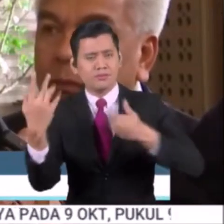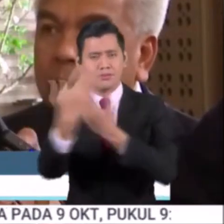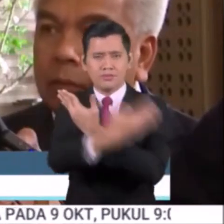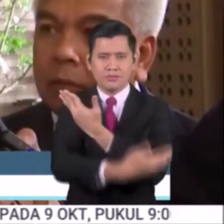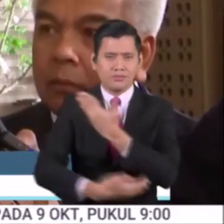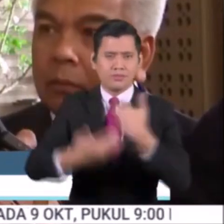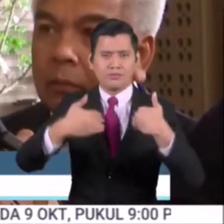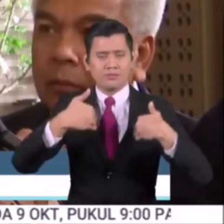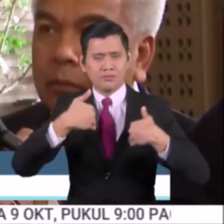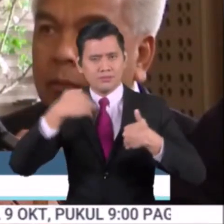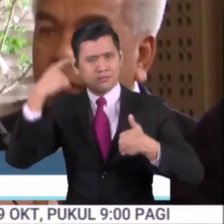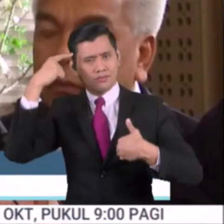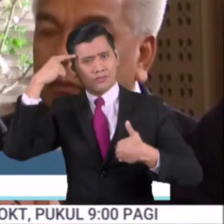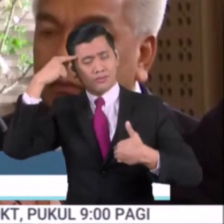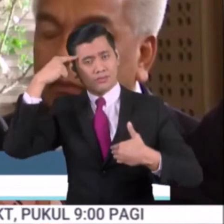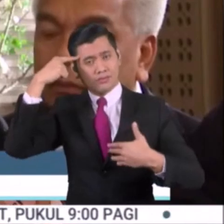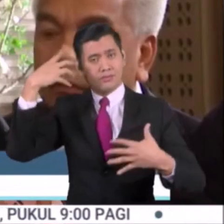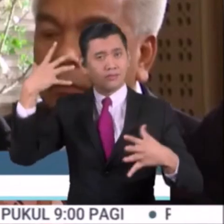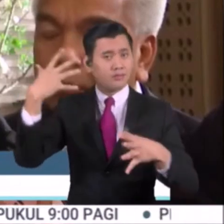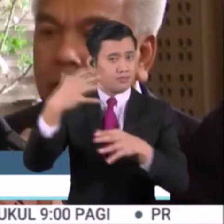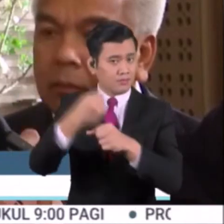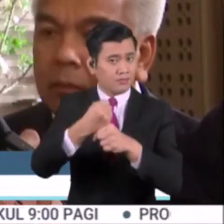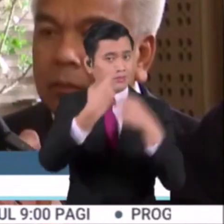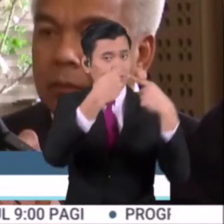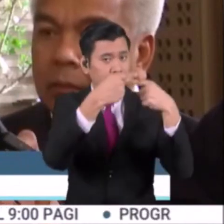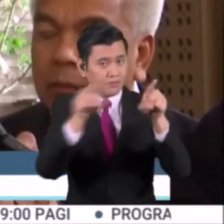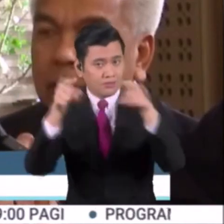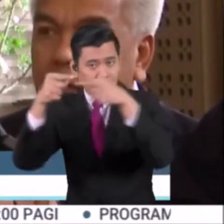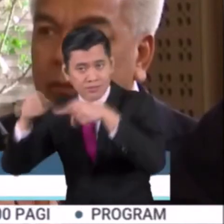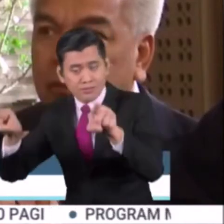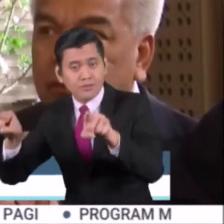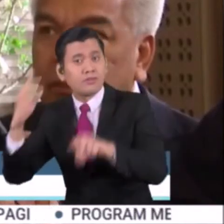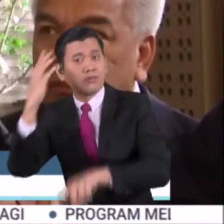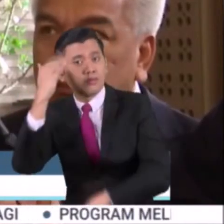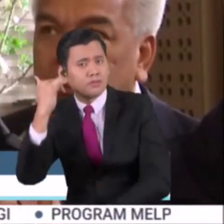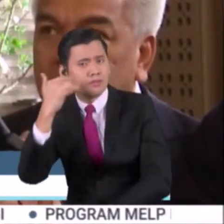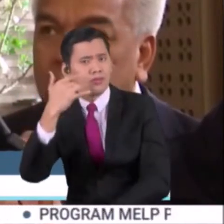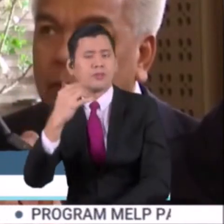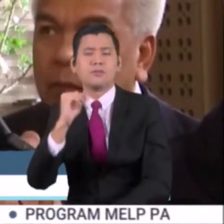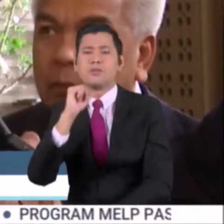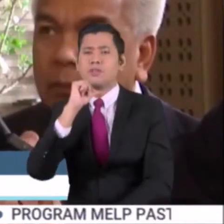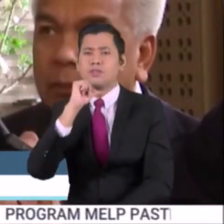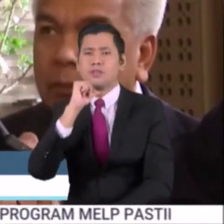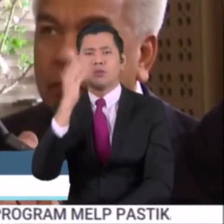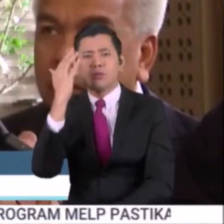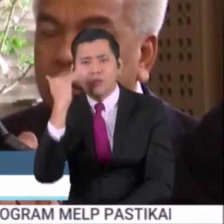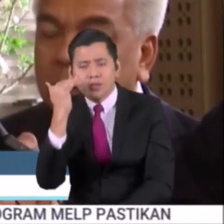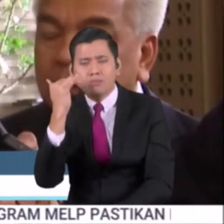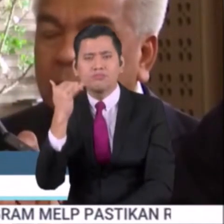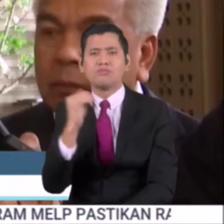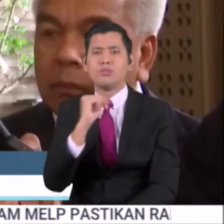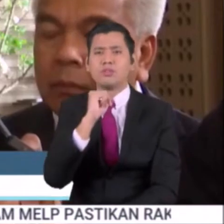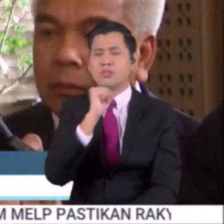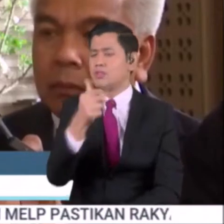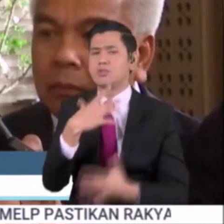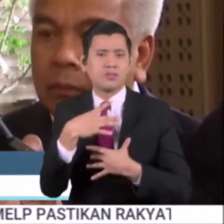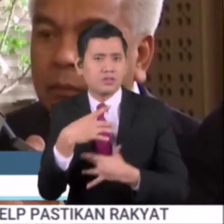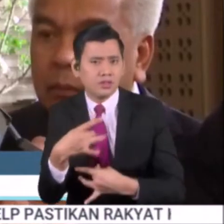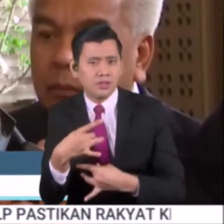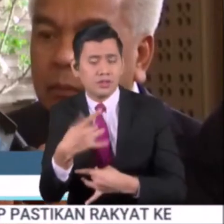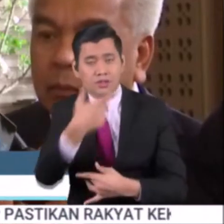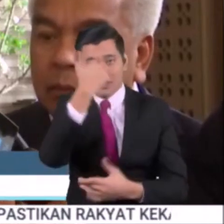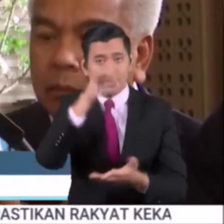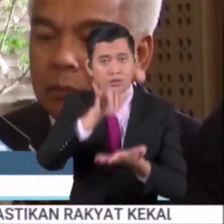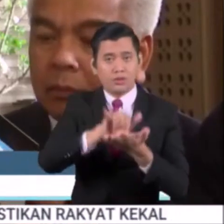kadang-kadang mempunyai pandangan yang berbeza. Mm-hmm. Kerana bukan sebab apa, tapi kerana tak suka. Jadi itu kadang-kadang